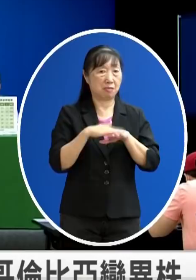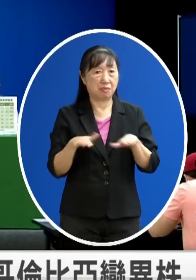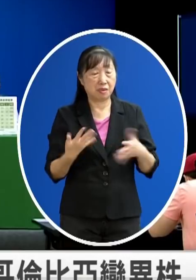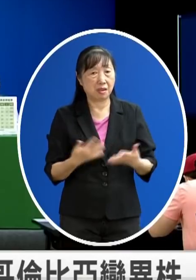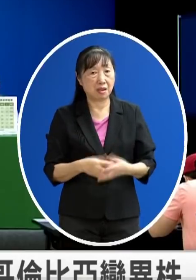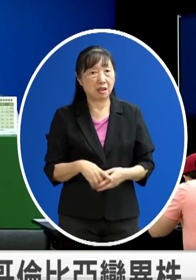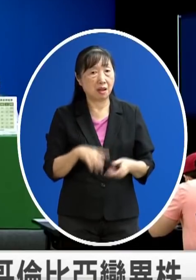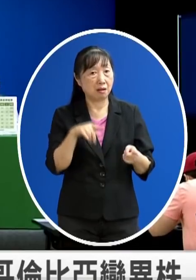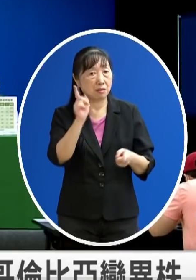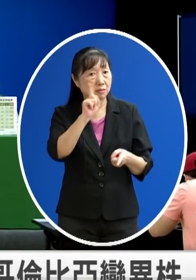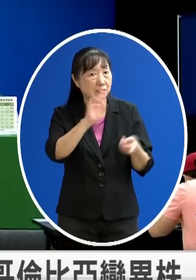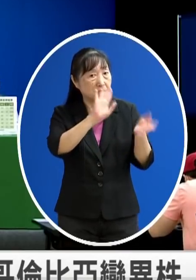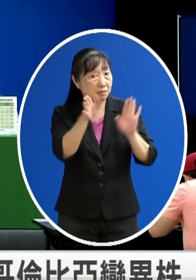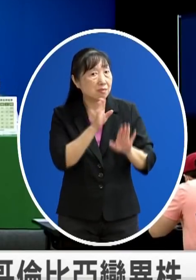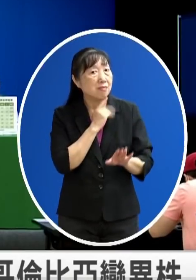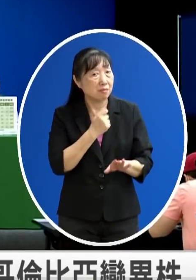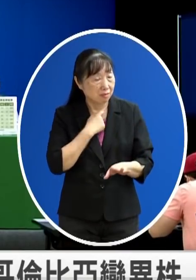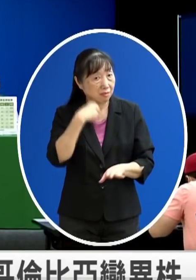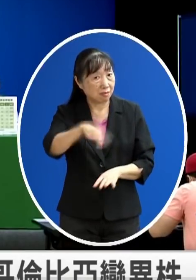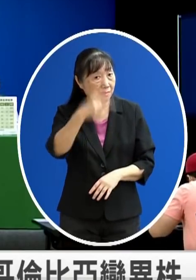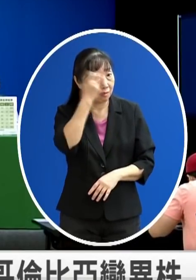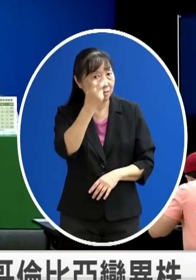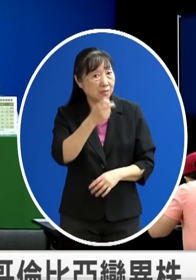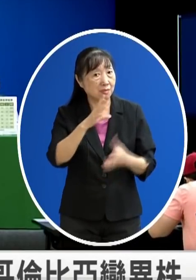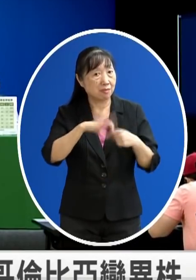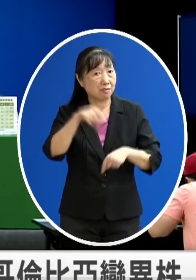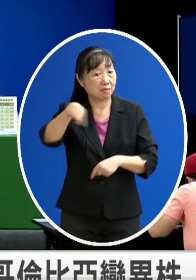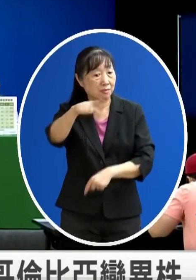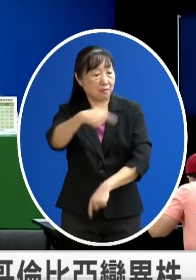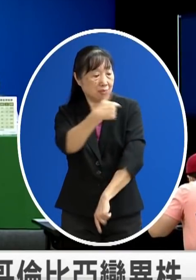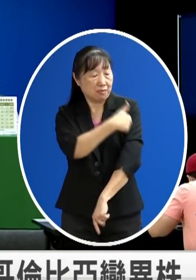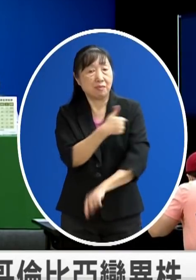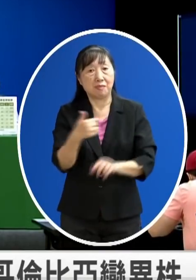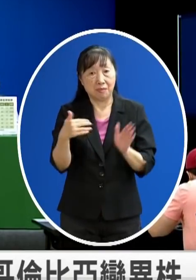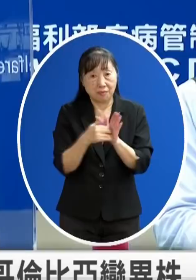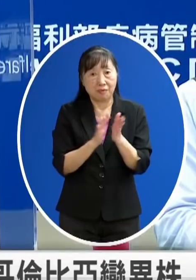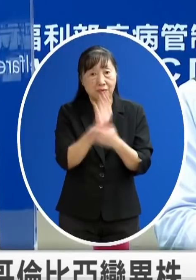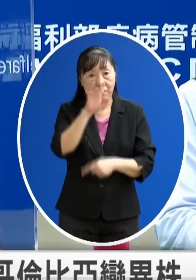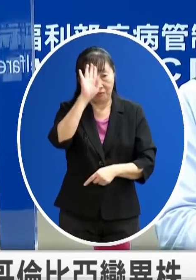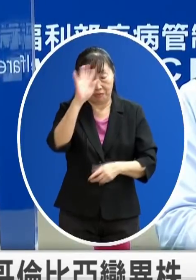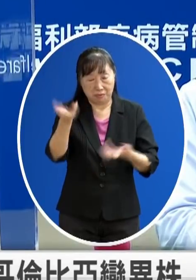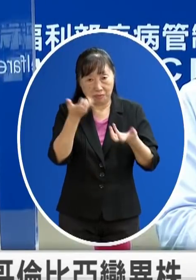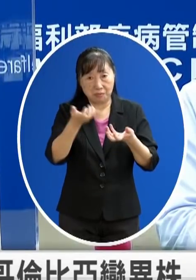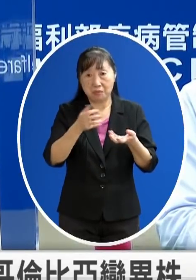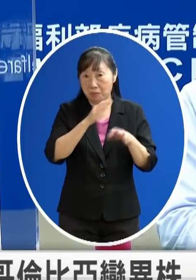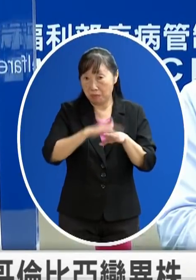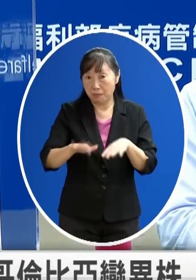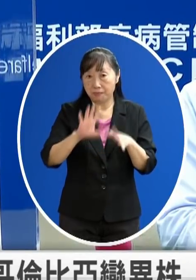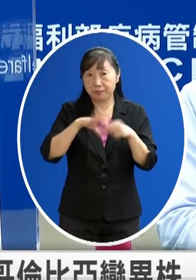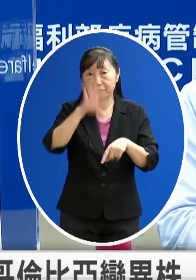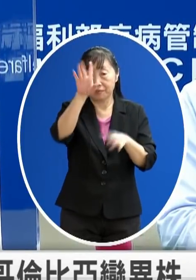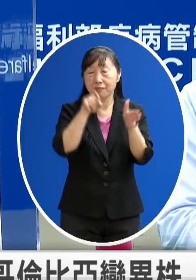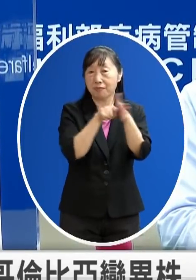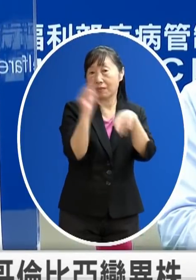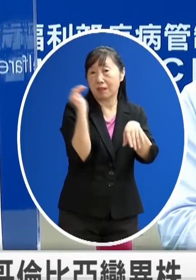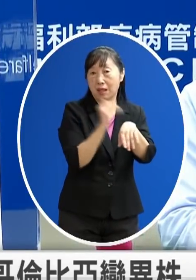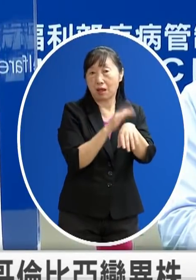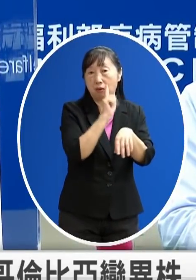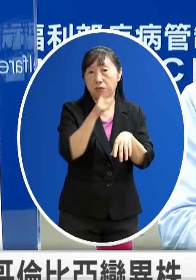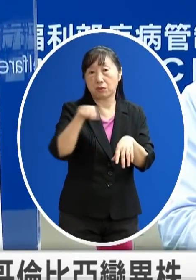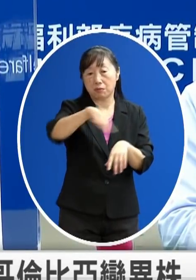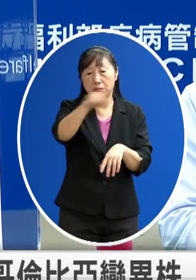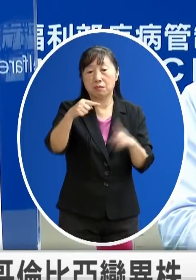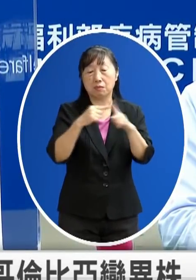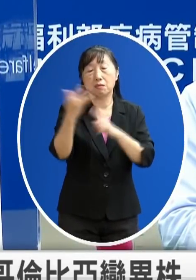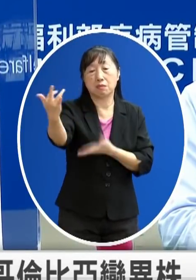情况下要检疫？ 就是他们会有打完疫苗之后会有发烧的情形， 好好好， 那所以现在就是有专家说，哎，那要不要回来之后这些